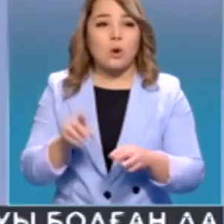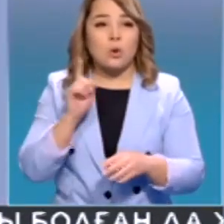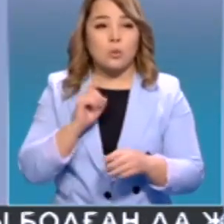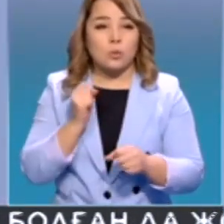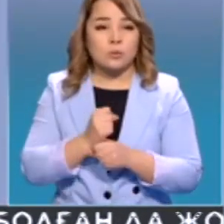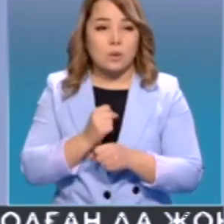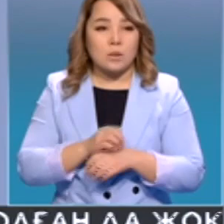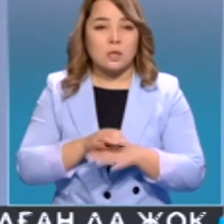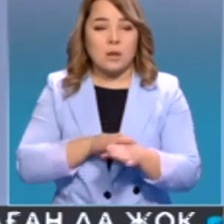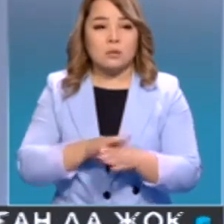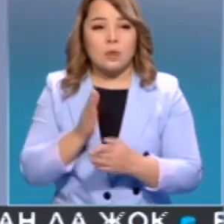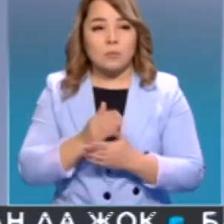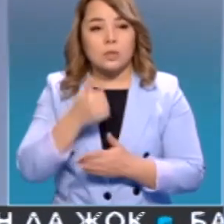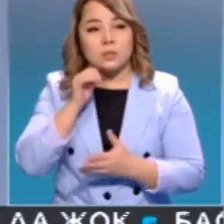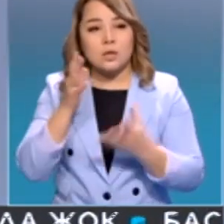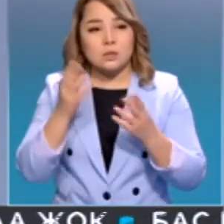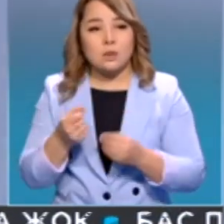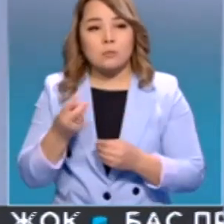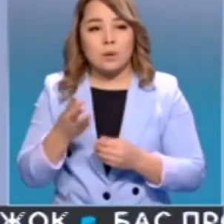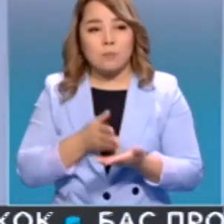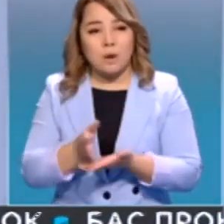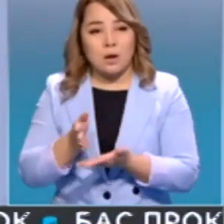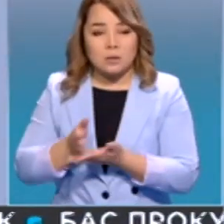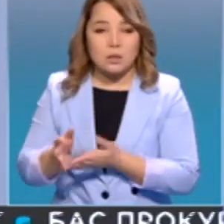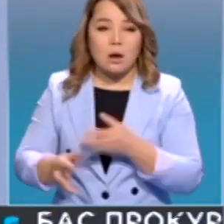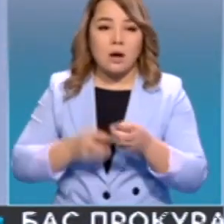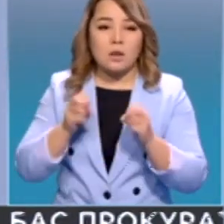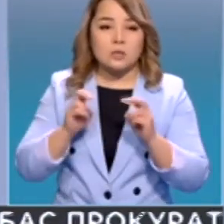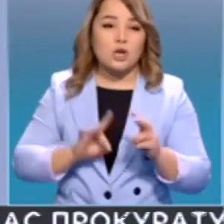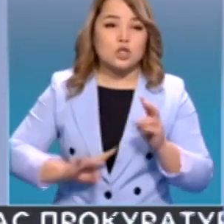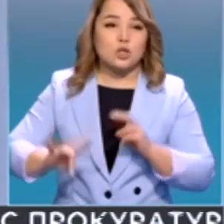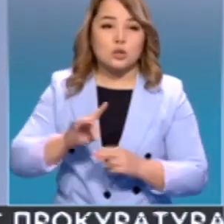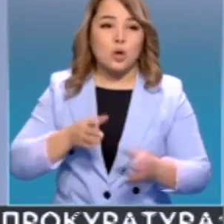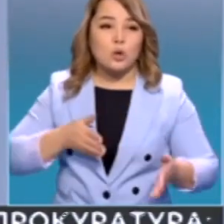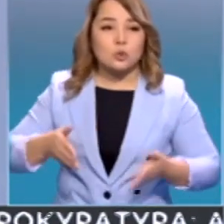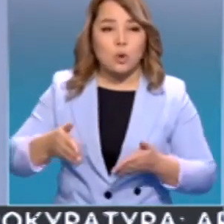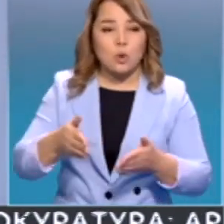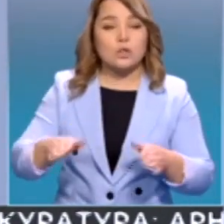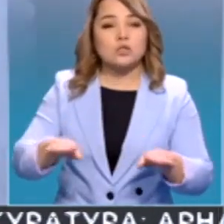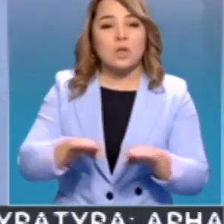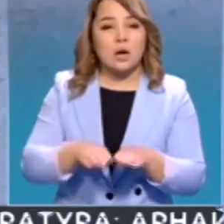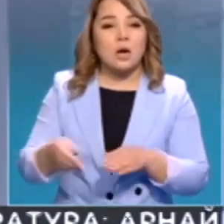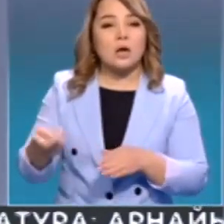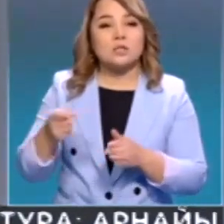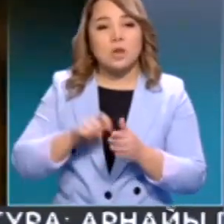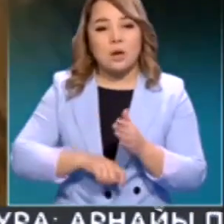жылыту пункті бар. Кешеден бері бірнеше бағыт бойынша халықаралық және республикалық автожолдар жабық тұр.